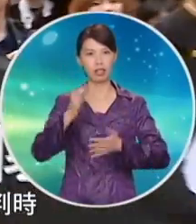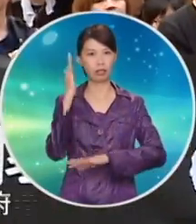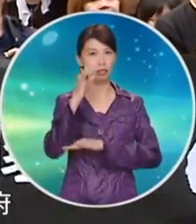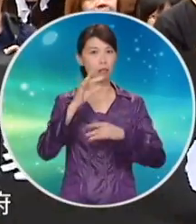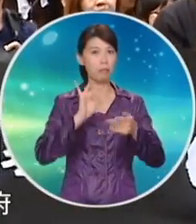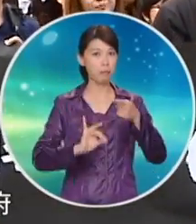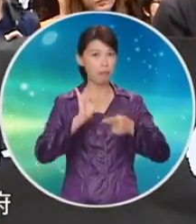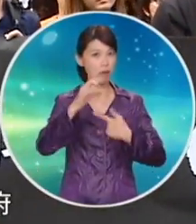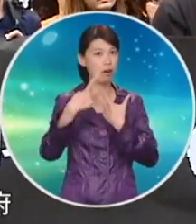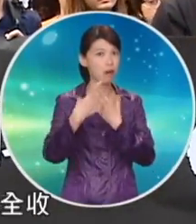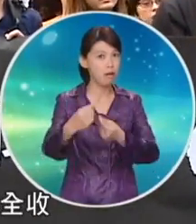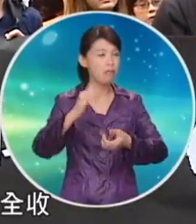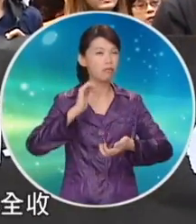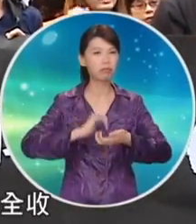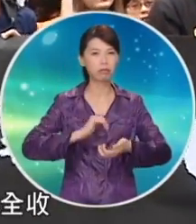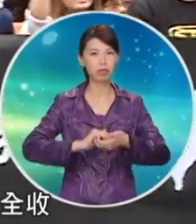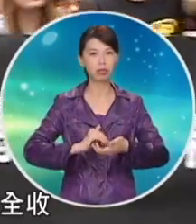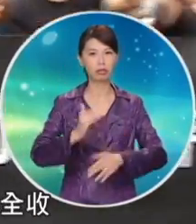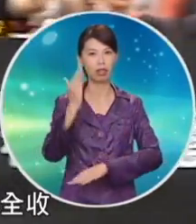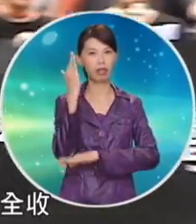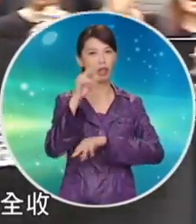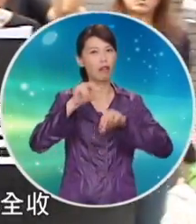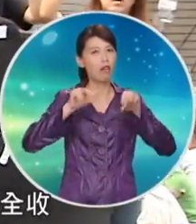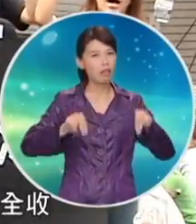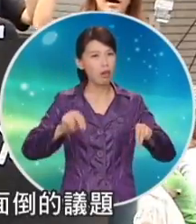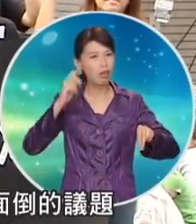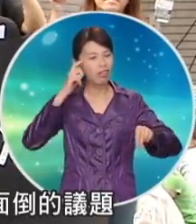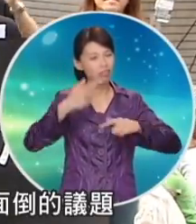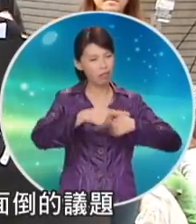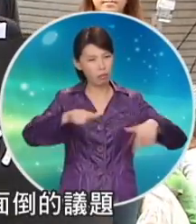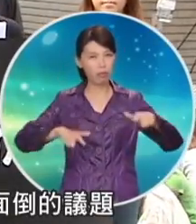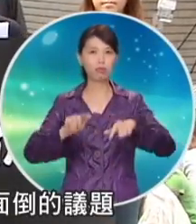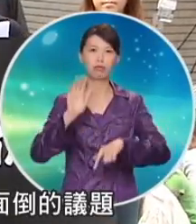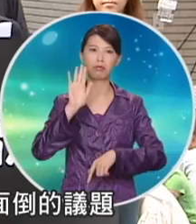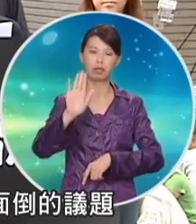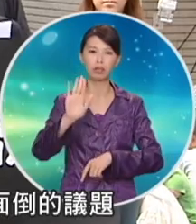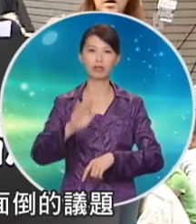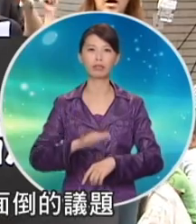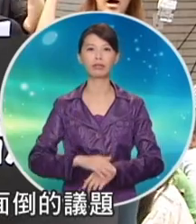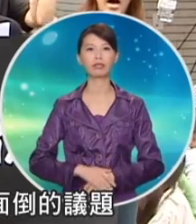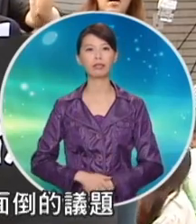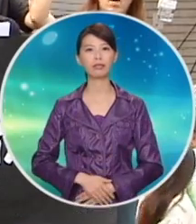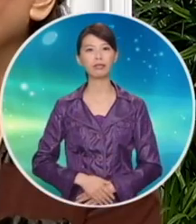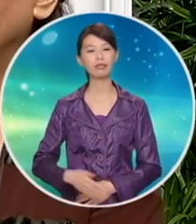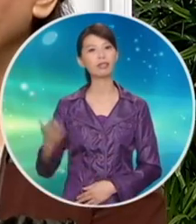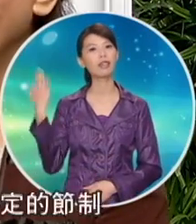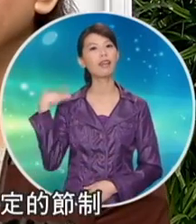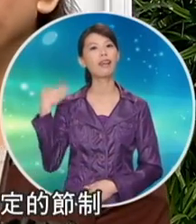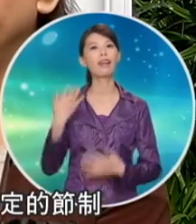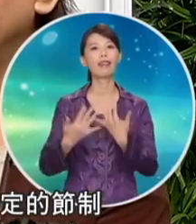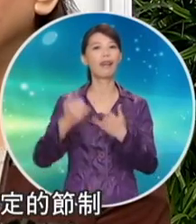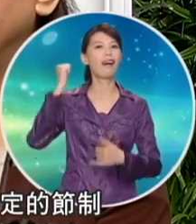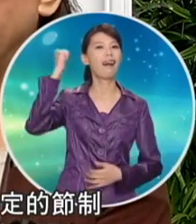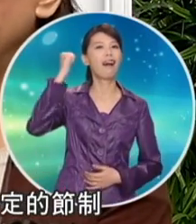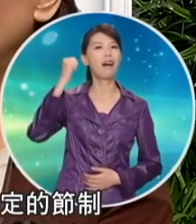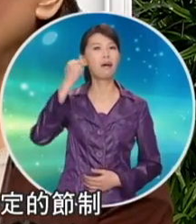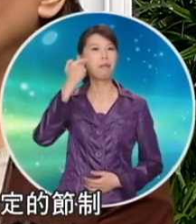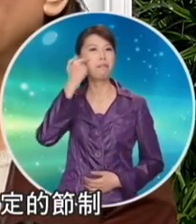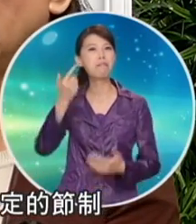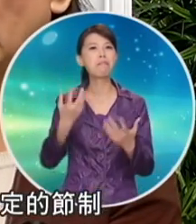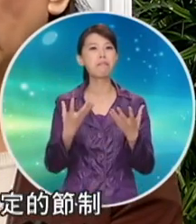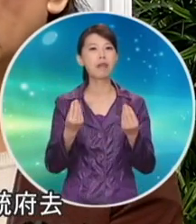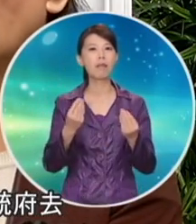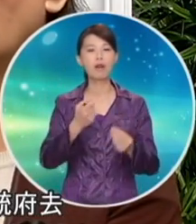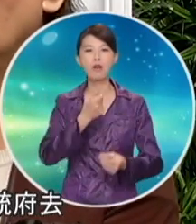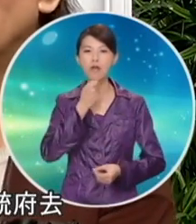判时不应该让政府要100%照单全收，因为服贸绝对不是一面倒的议题。 那学生还是有一定的节制，